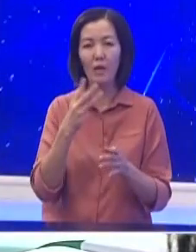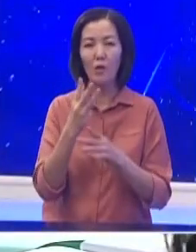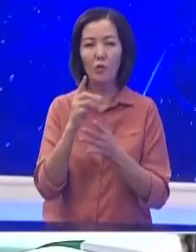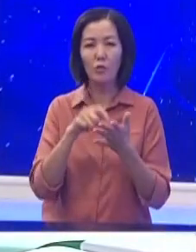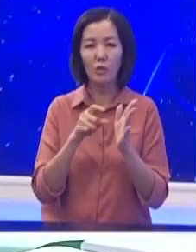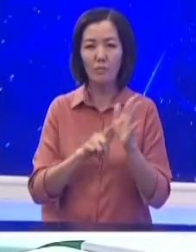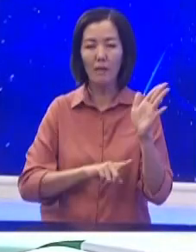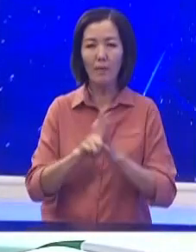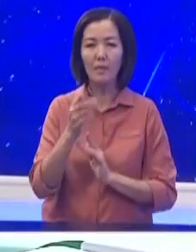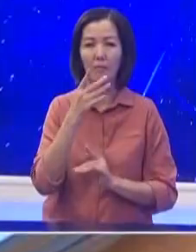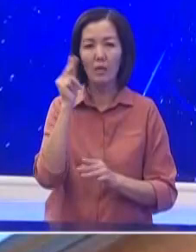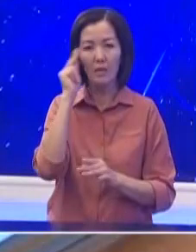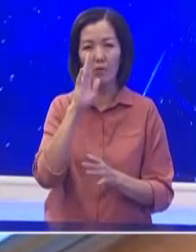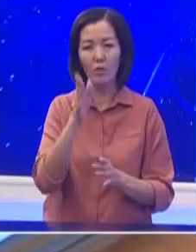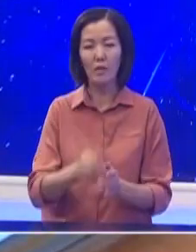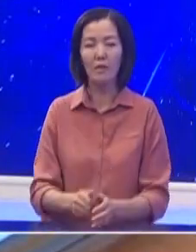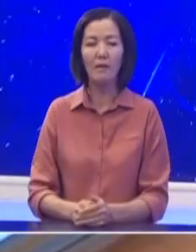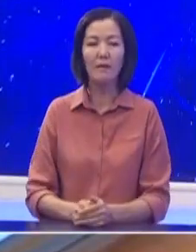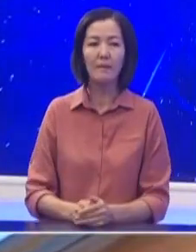3 сыныптан бастап шет тілі оқытылады.